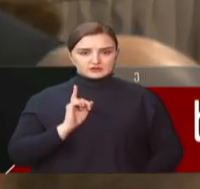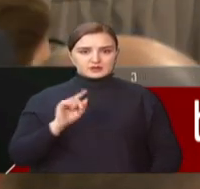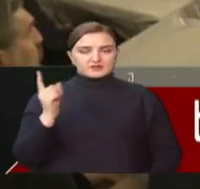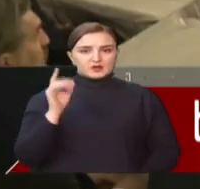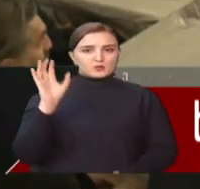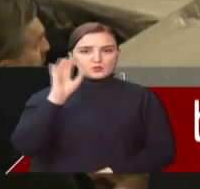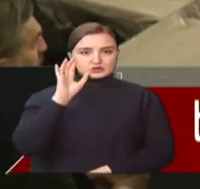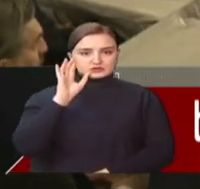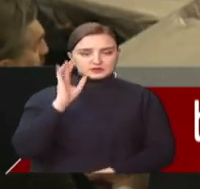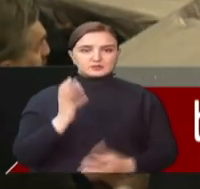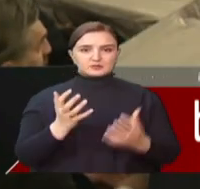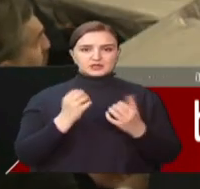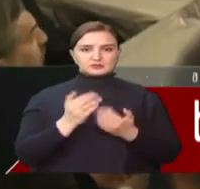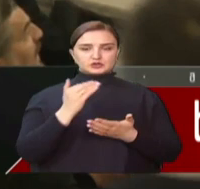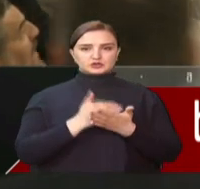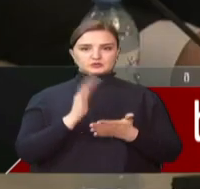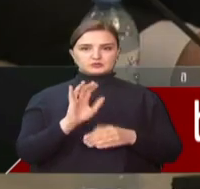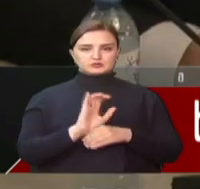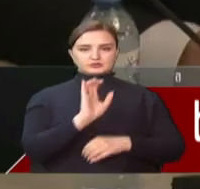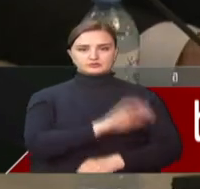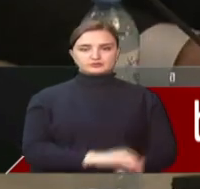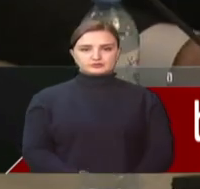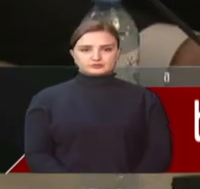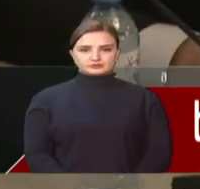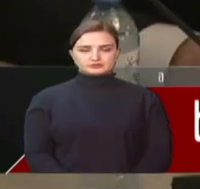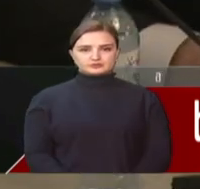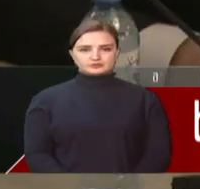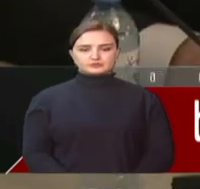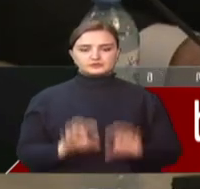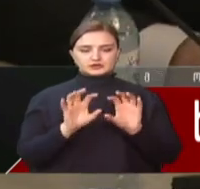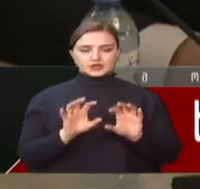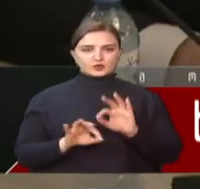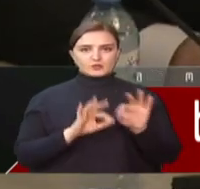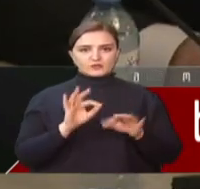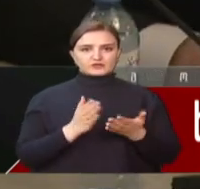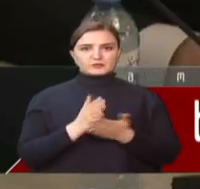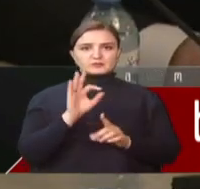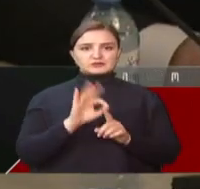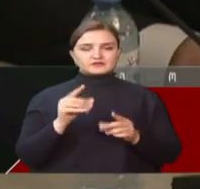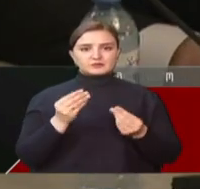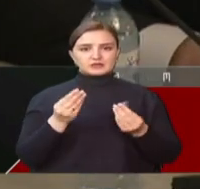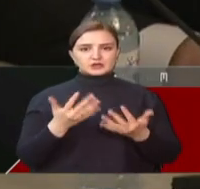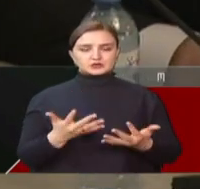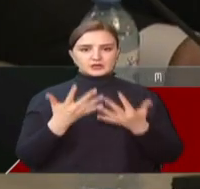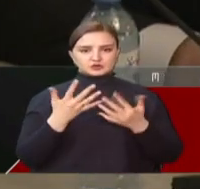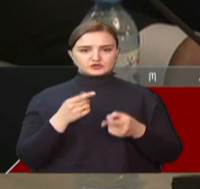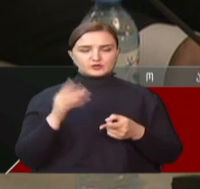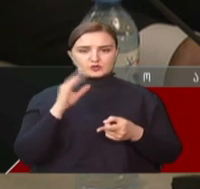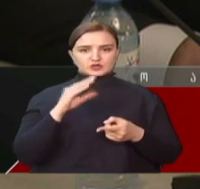pirveli mosmenit miigebis shemdega daegzavneba. Am კანონპროექტის ძირითადი მიზანი გახლავთ ფინანსური გამჭვირვალობა.